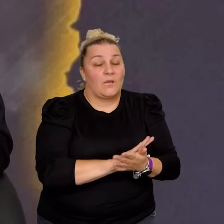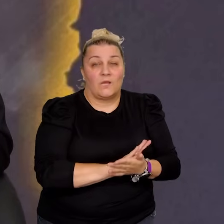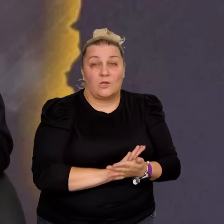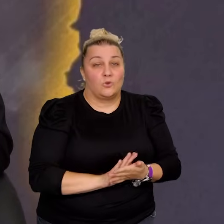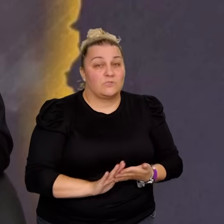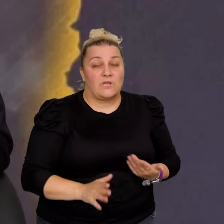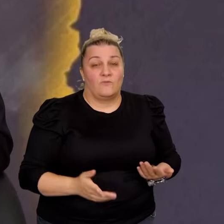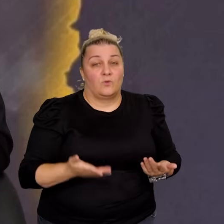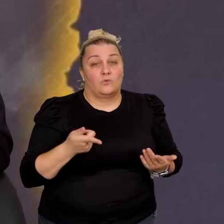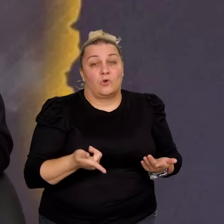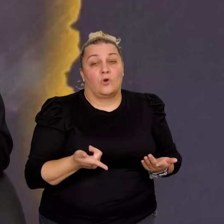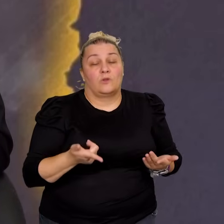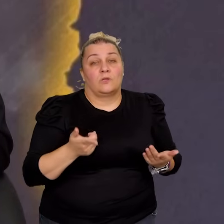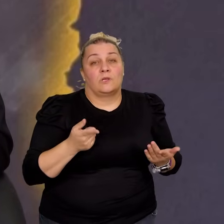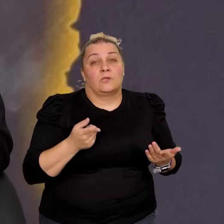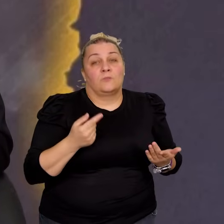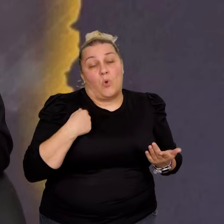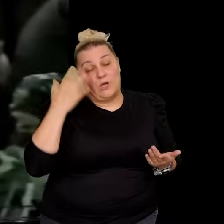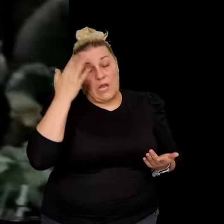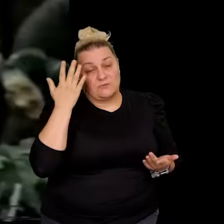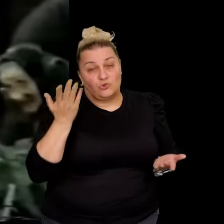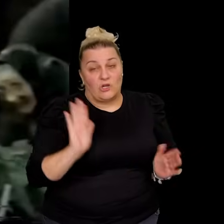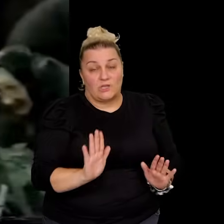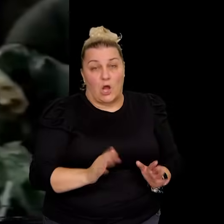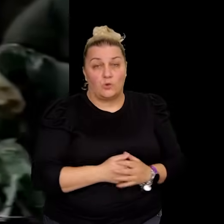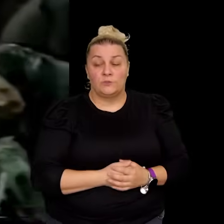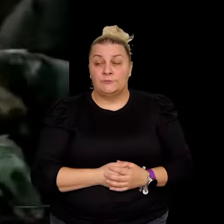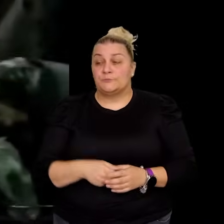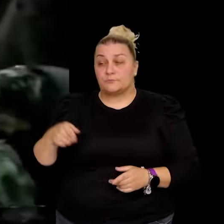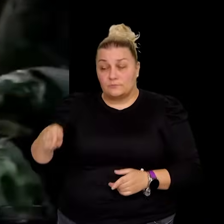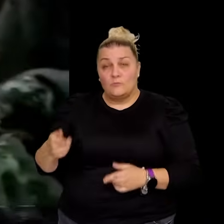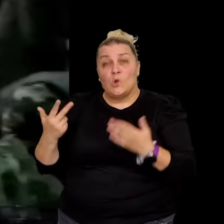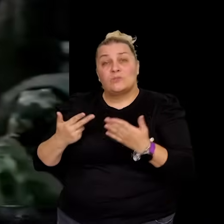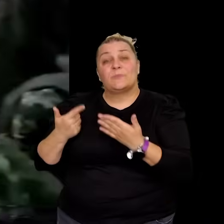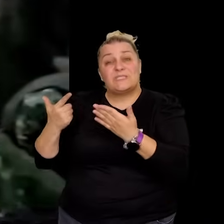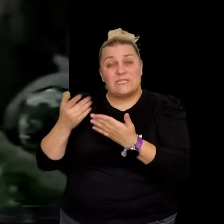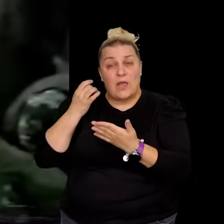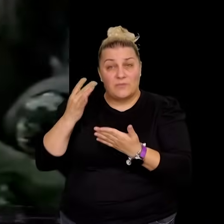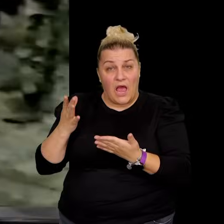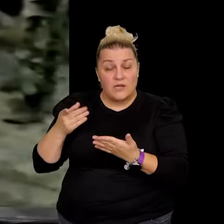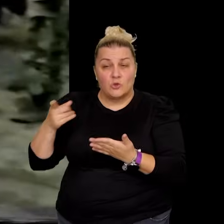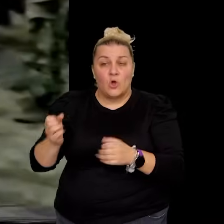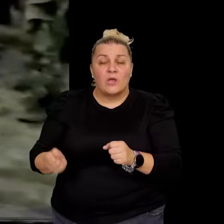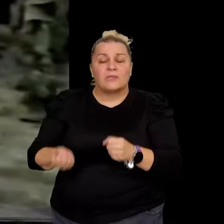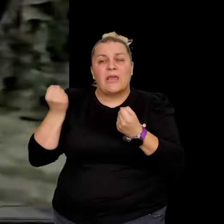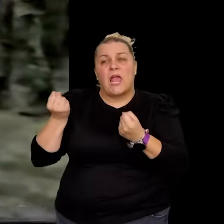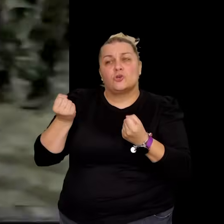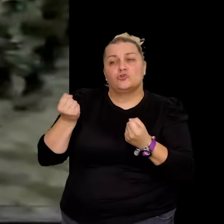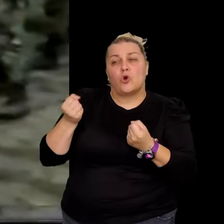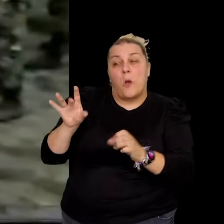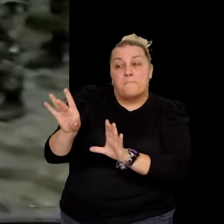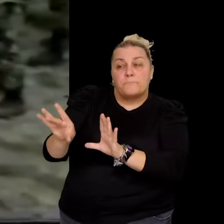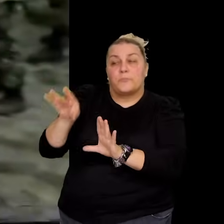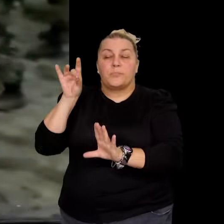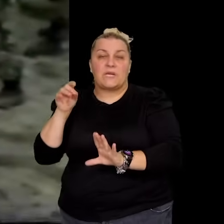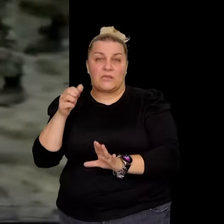jednostavno, to je eto, nekako moje razmišljanje. Peđa, kroz ovih 87 dana teško izdvojiti jedan detalj, jedan